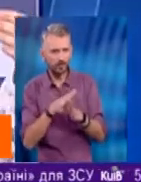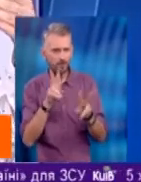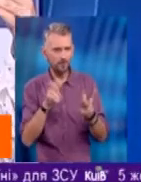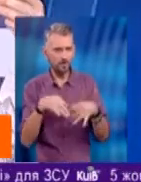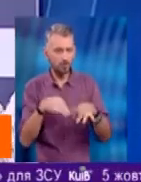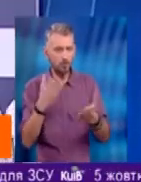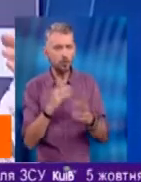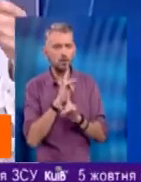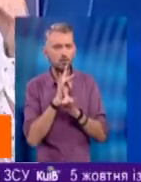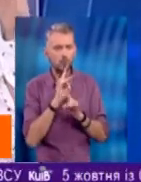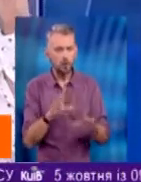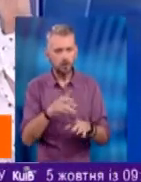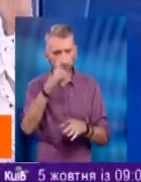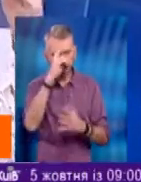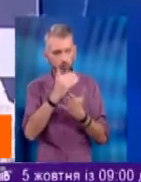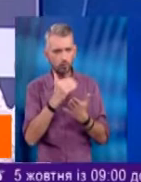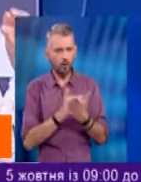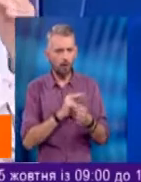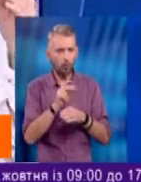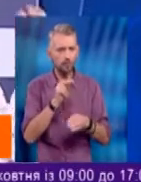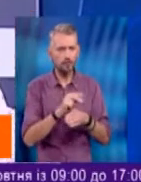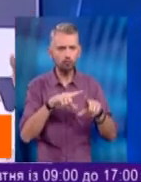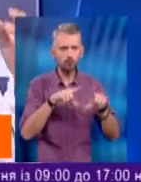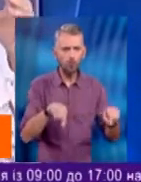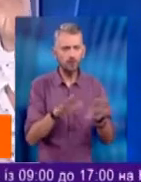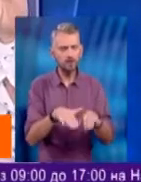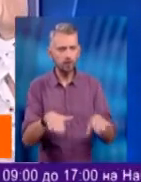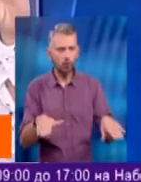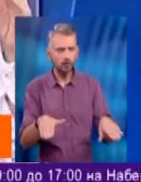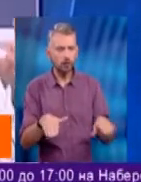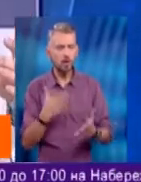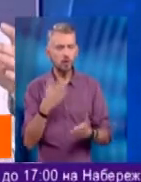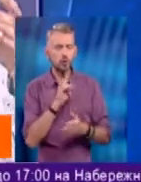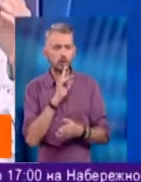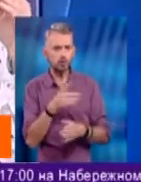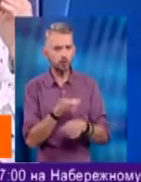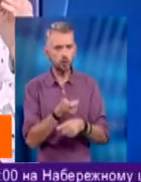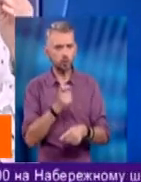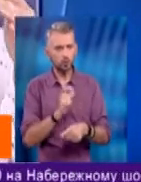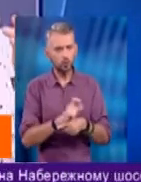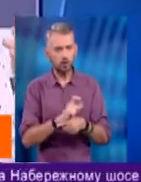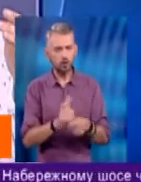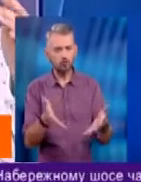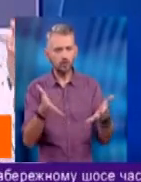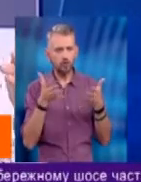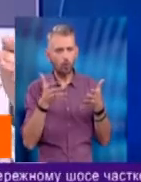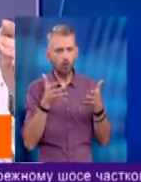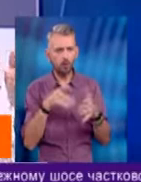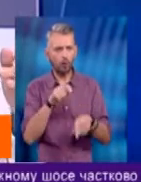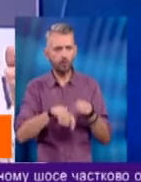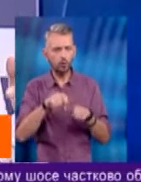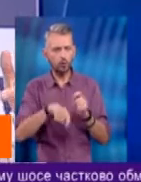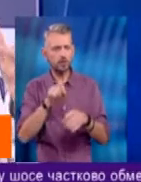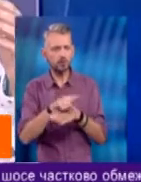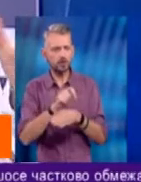програми освітньої у школах, у садочках, якщо не буде дуже чіткої контролюючої